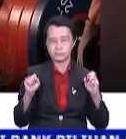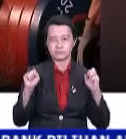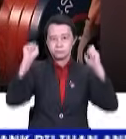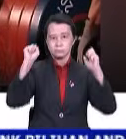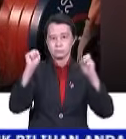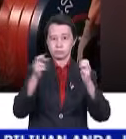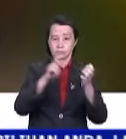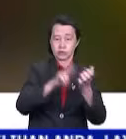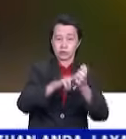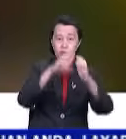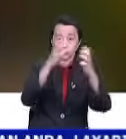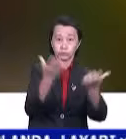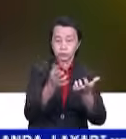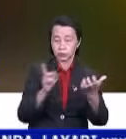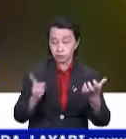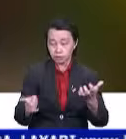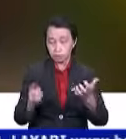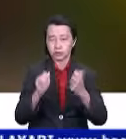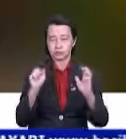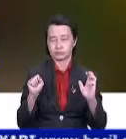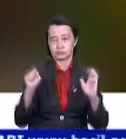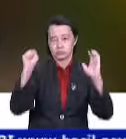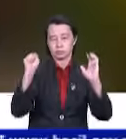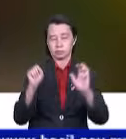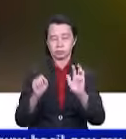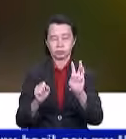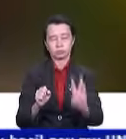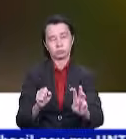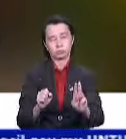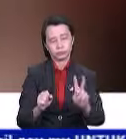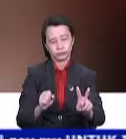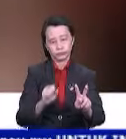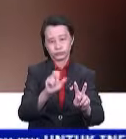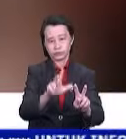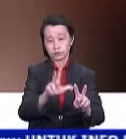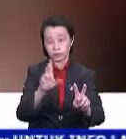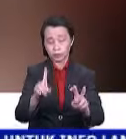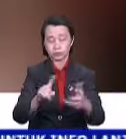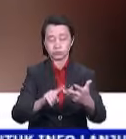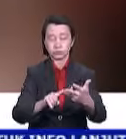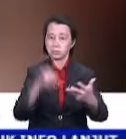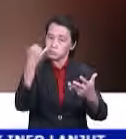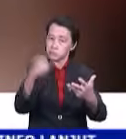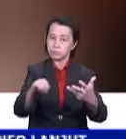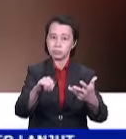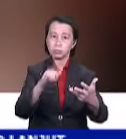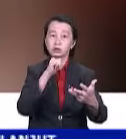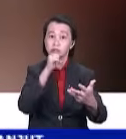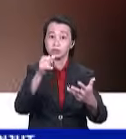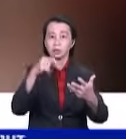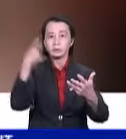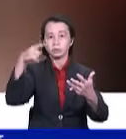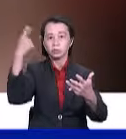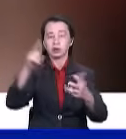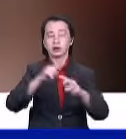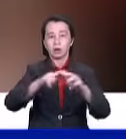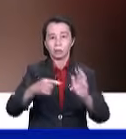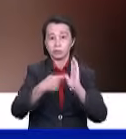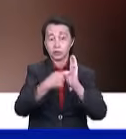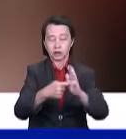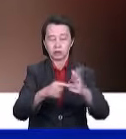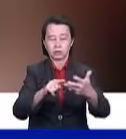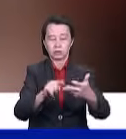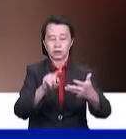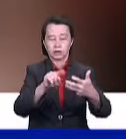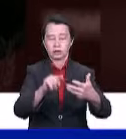memecahkan rekor dunia miliknya dengan angkatan 231 kg namun tidak percaya bagaimanapun catatannya